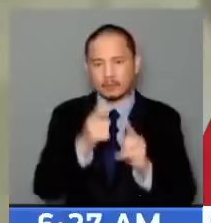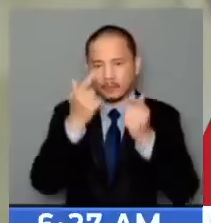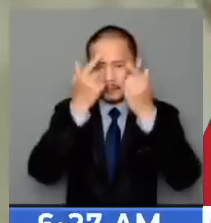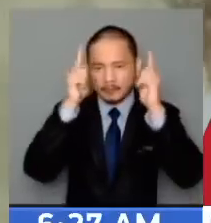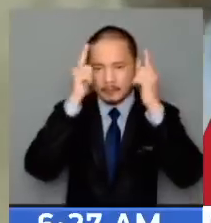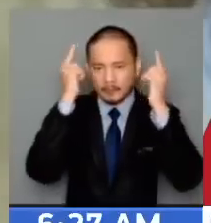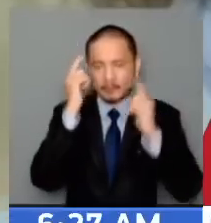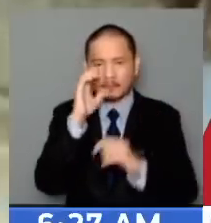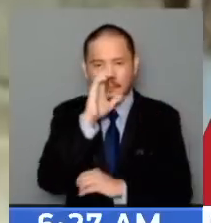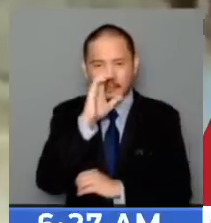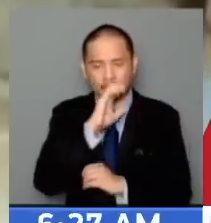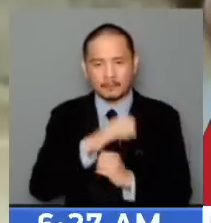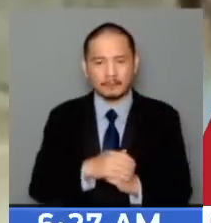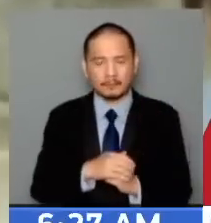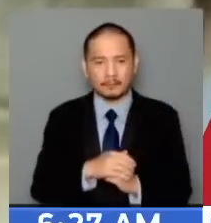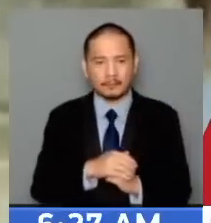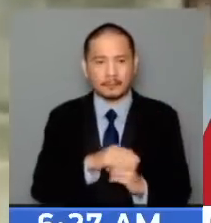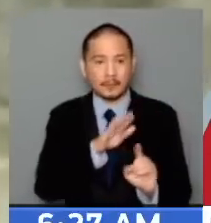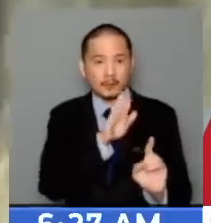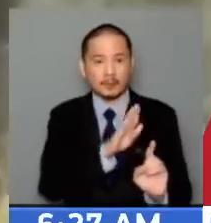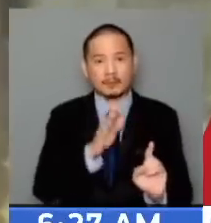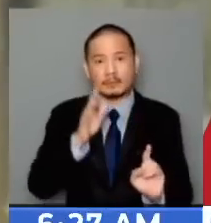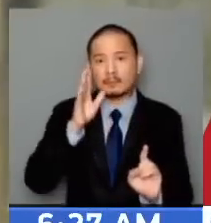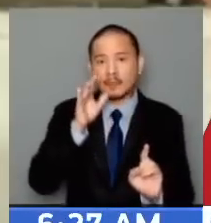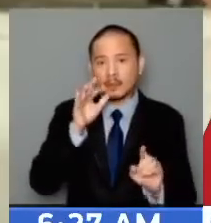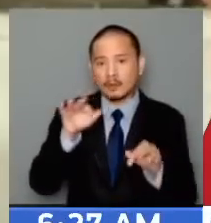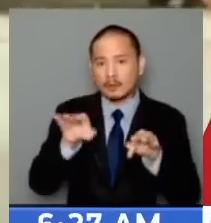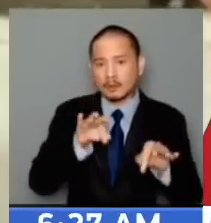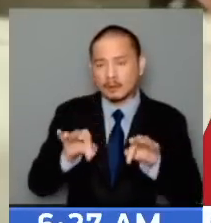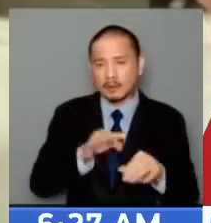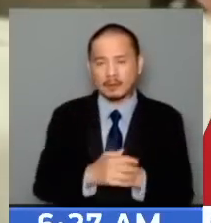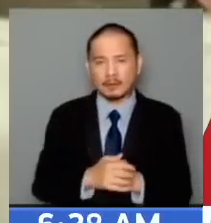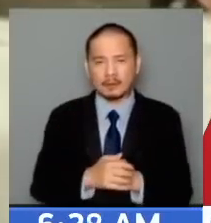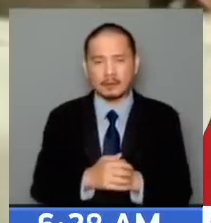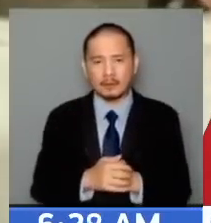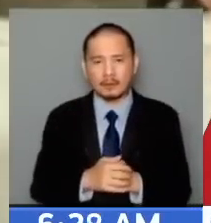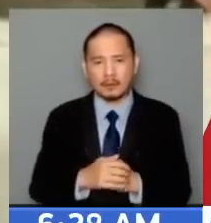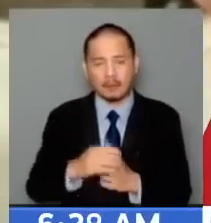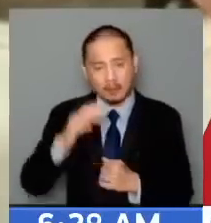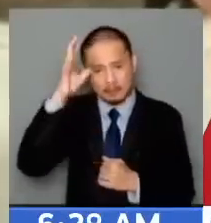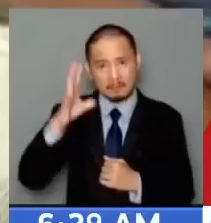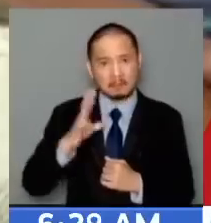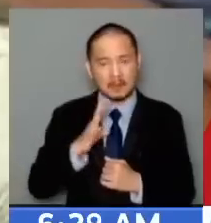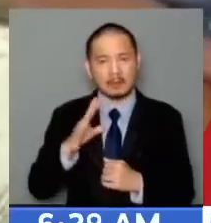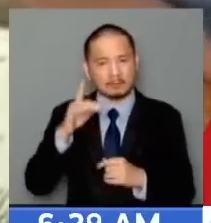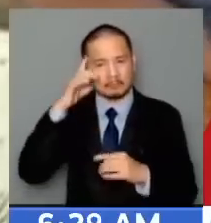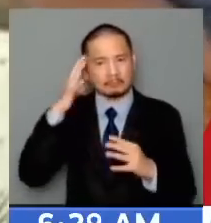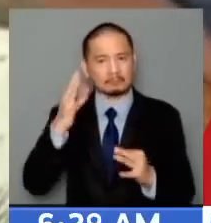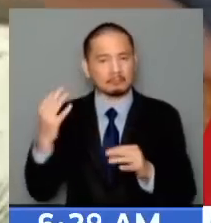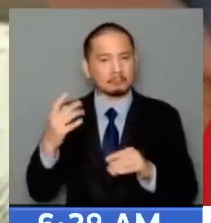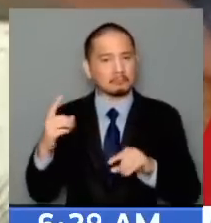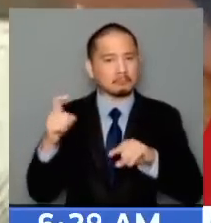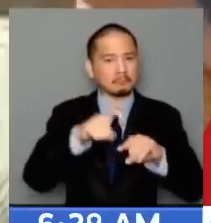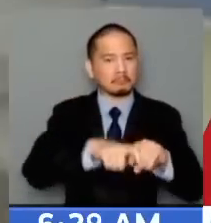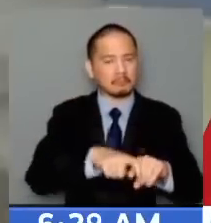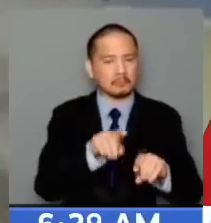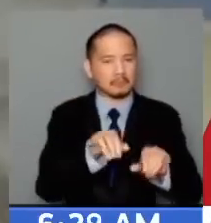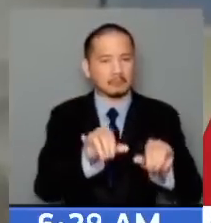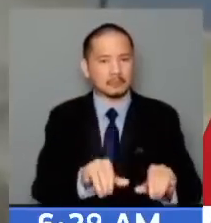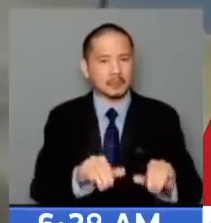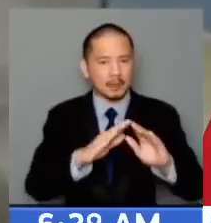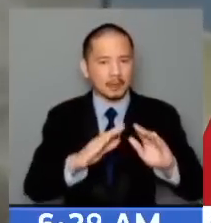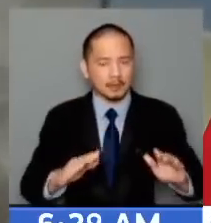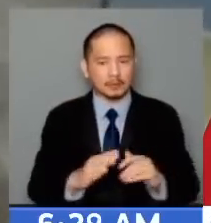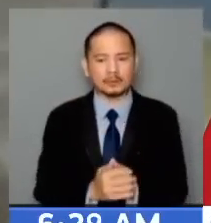nito na si May Cielo, isang lalaki ang nanloob sa kanilang bahay. Naghalughog umano ang sospek sa kanilang mga gamit. Nang